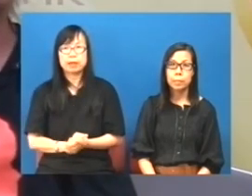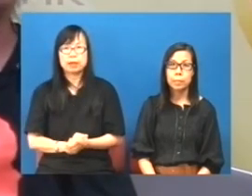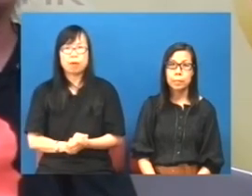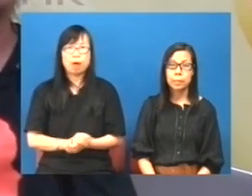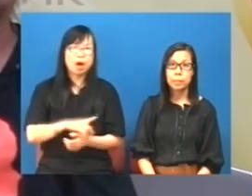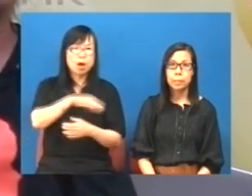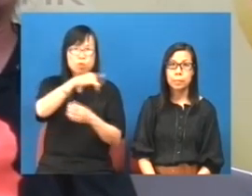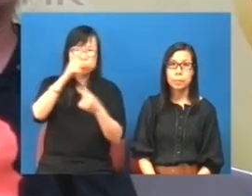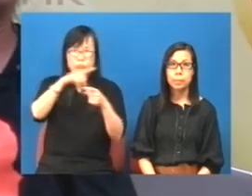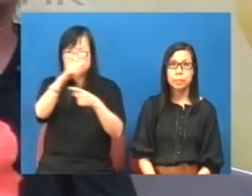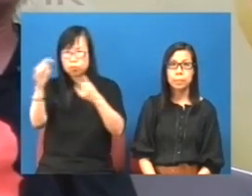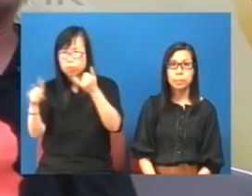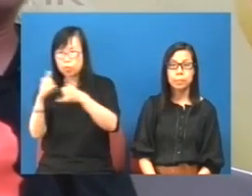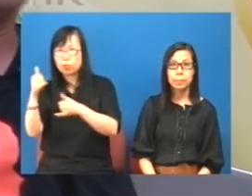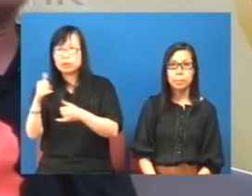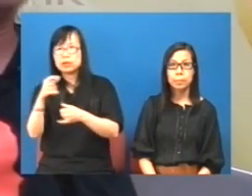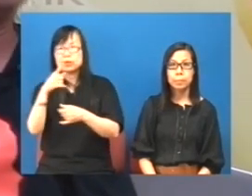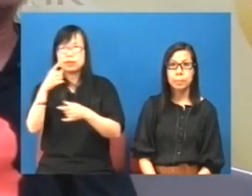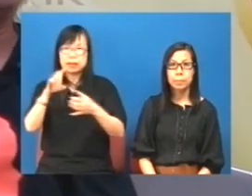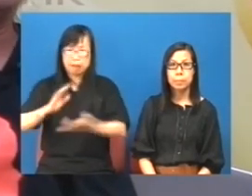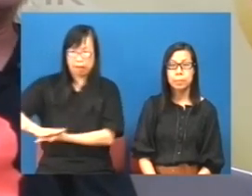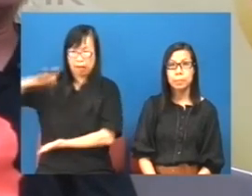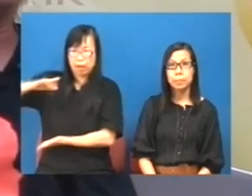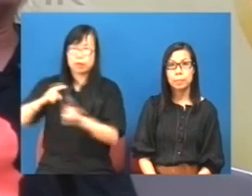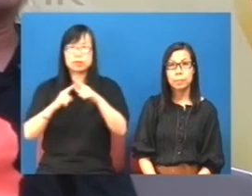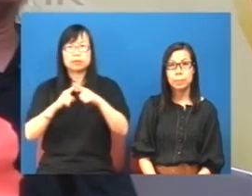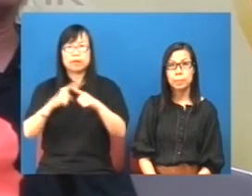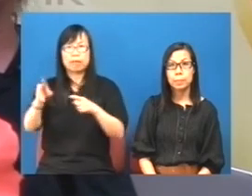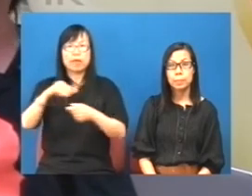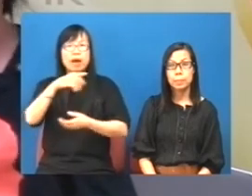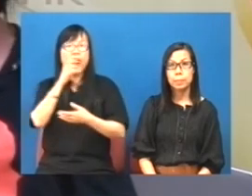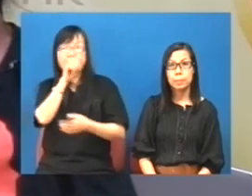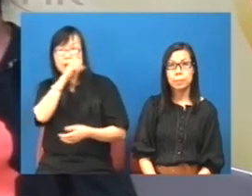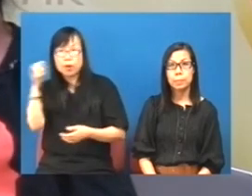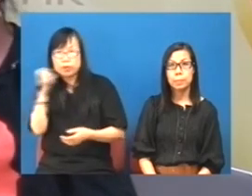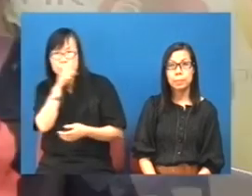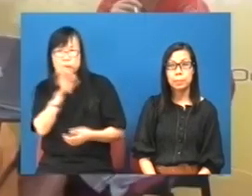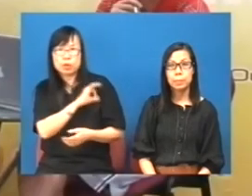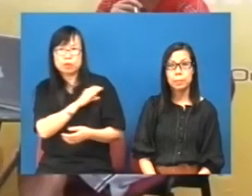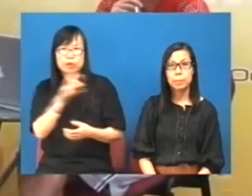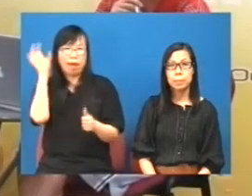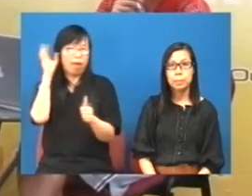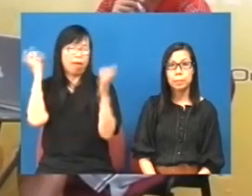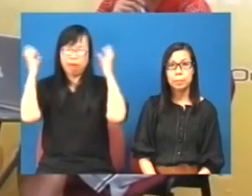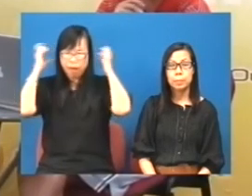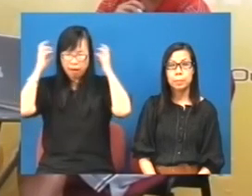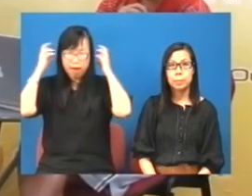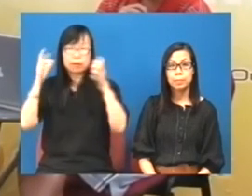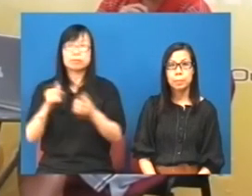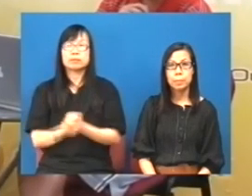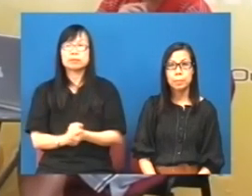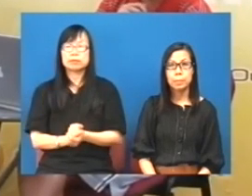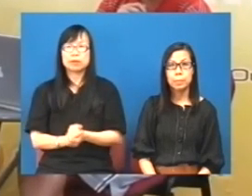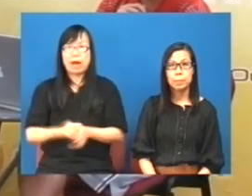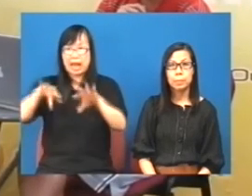圍的有錢人就說開音樂會吵著他那就不行老實說又是浪費時間因為你隔